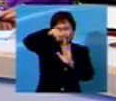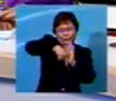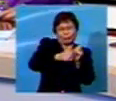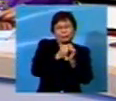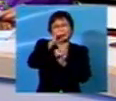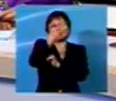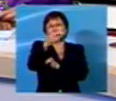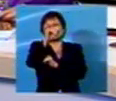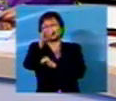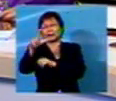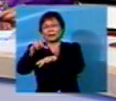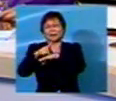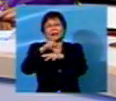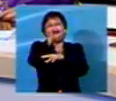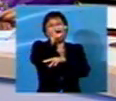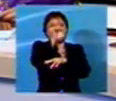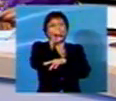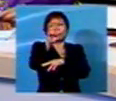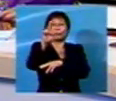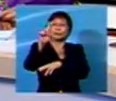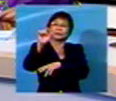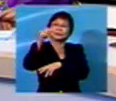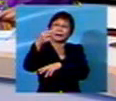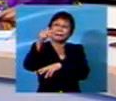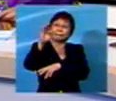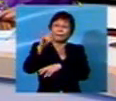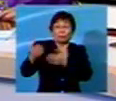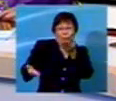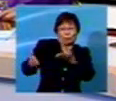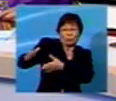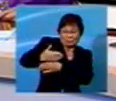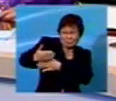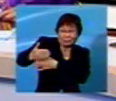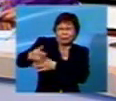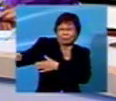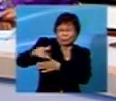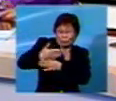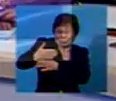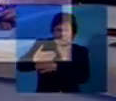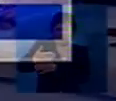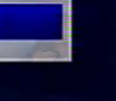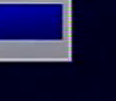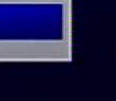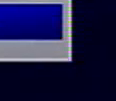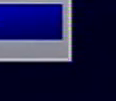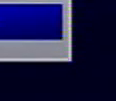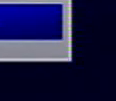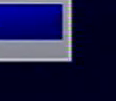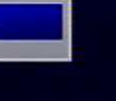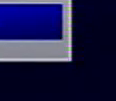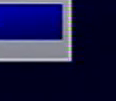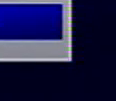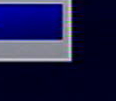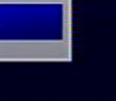shaharil sarafuddin di Abu Dhabi ya shahil mungkin shahil boleh kongsikan antara yang melatari jadual padat